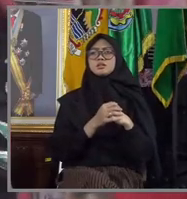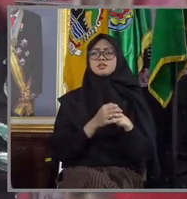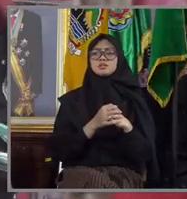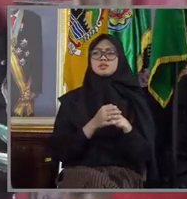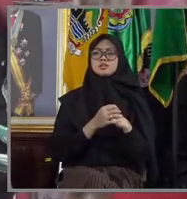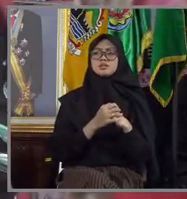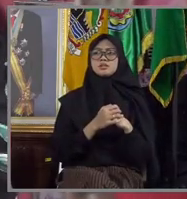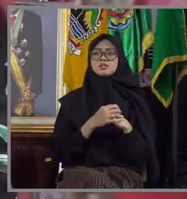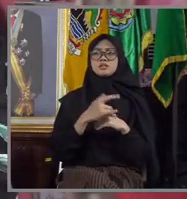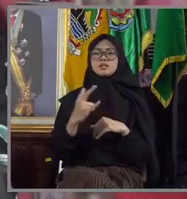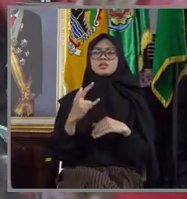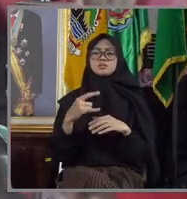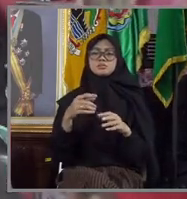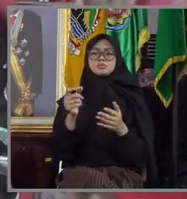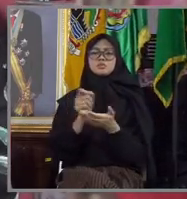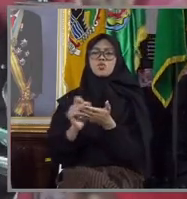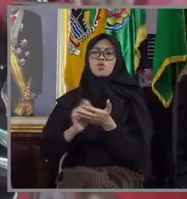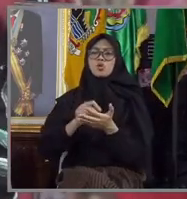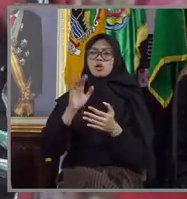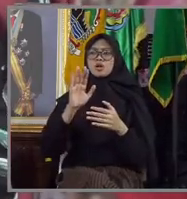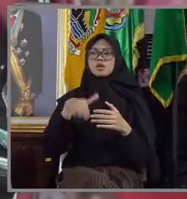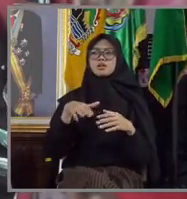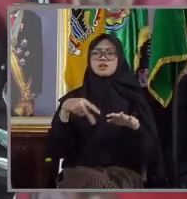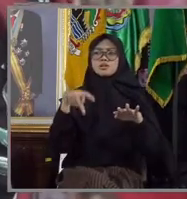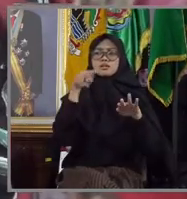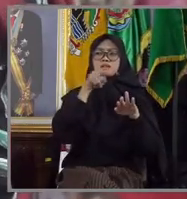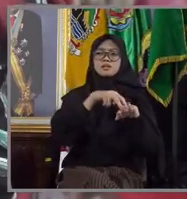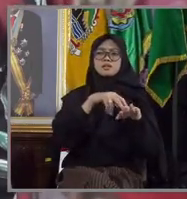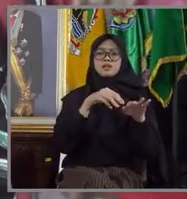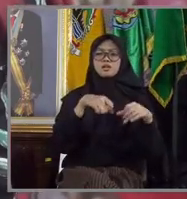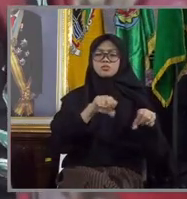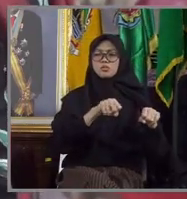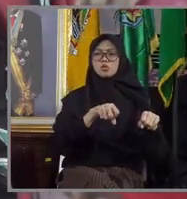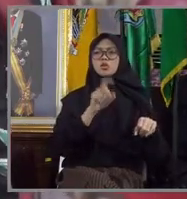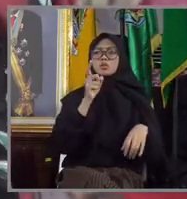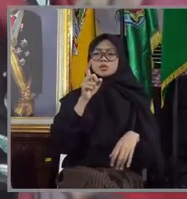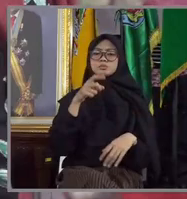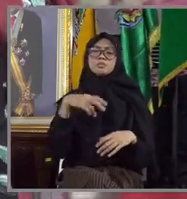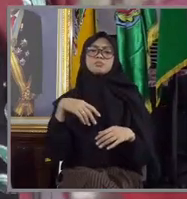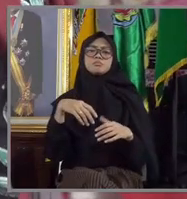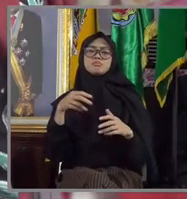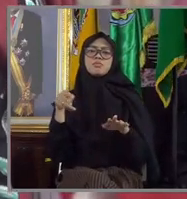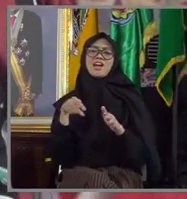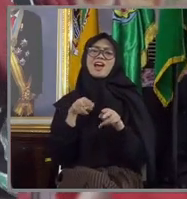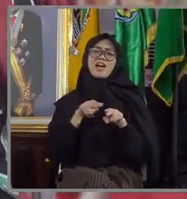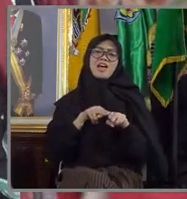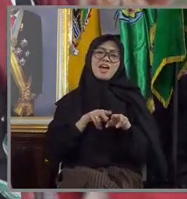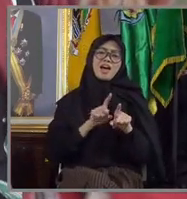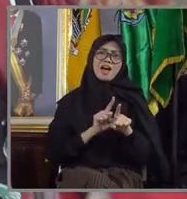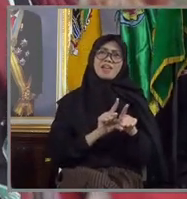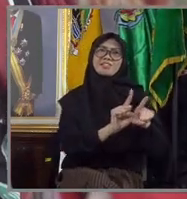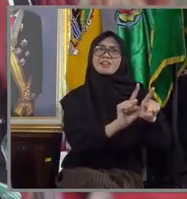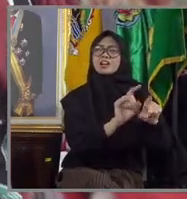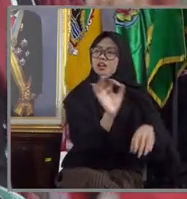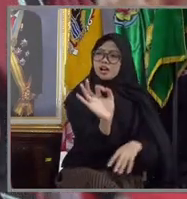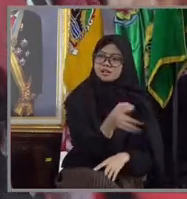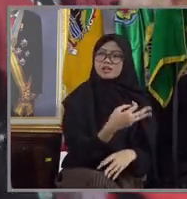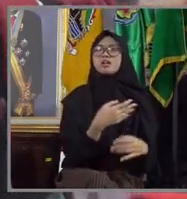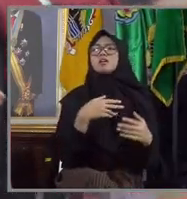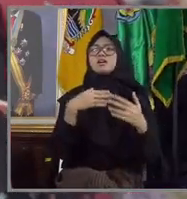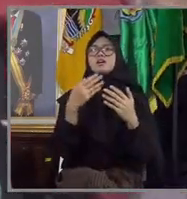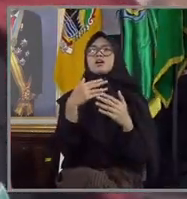berangkat harus pakai naik motor karena mungkin ke dalam keadaan yang antar mungkin yaitu tadi tidak ada transportasi umum